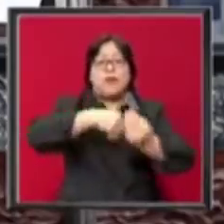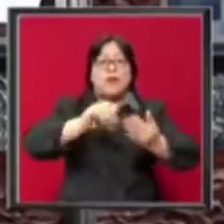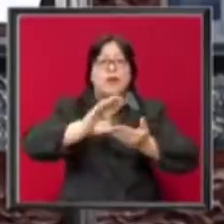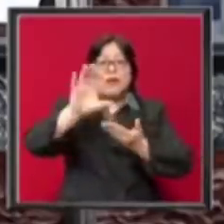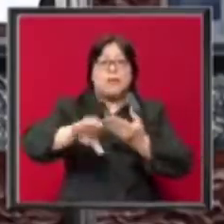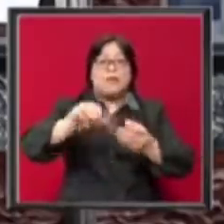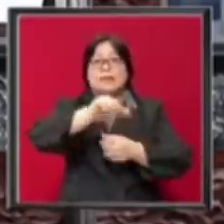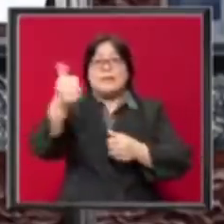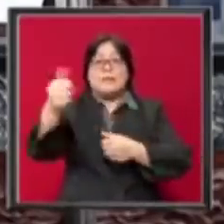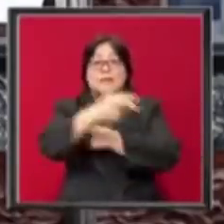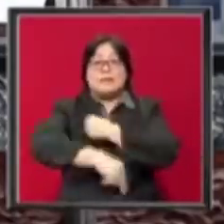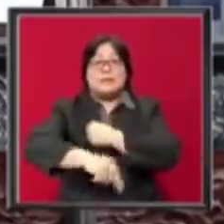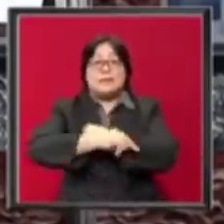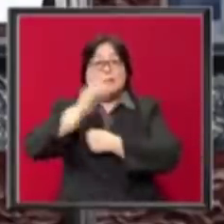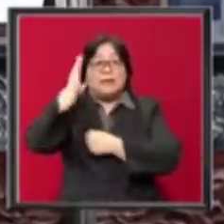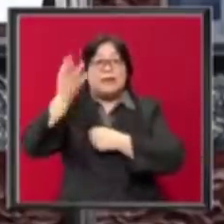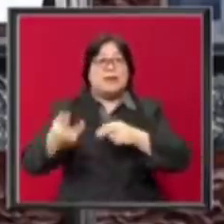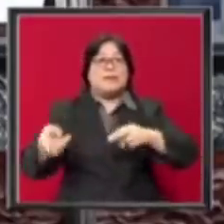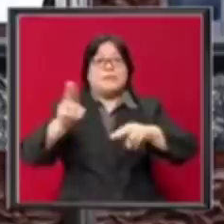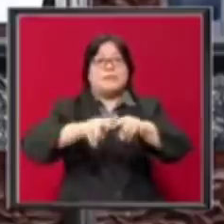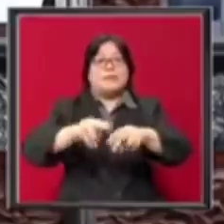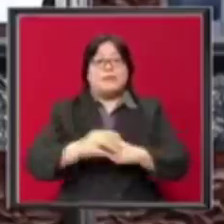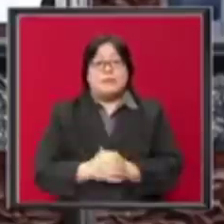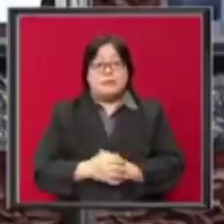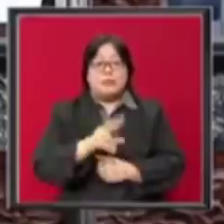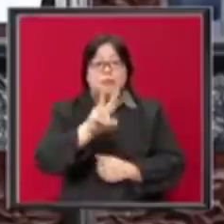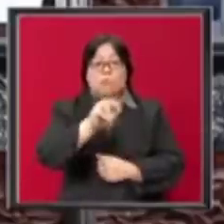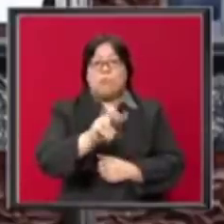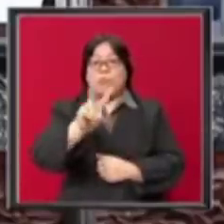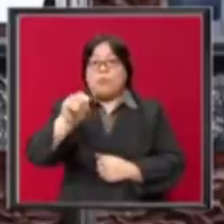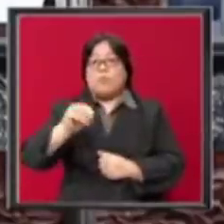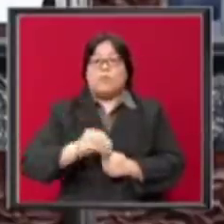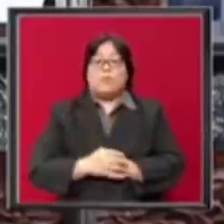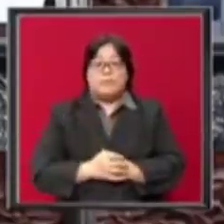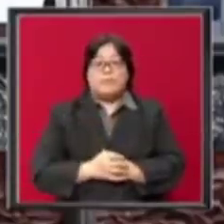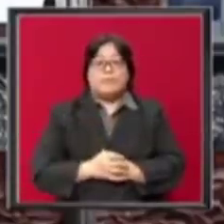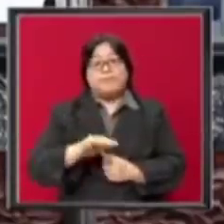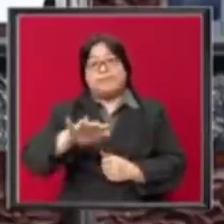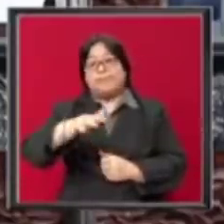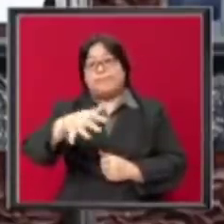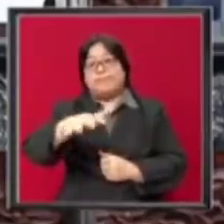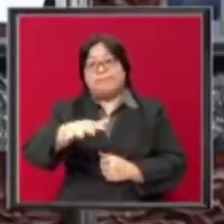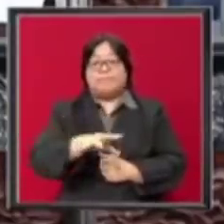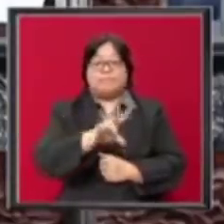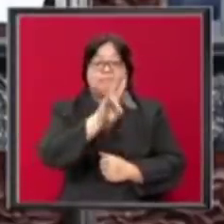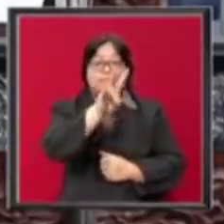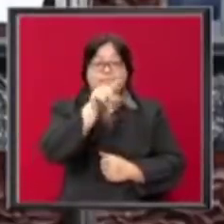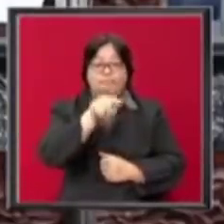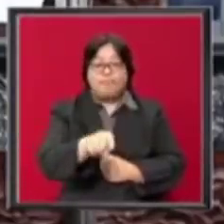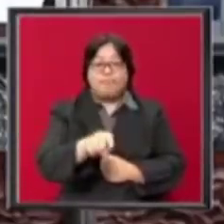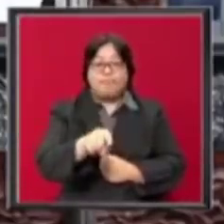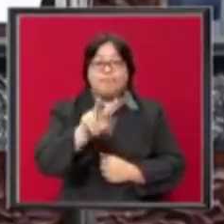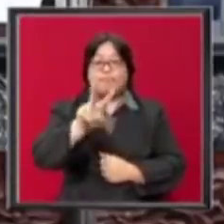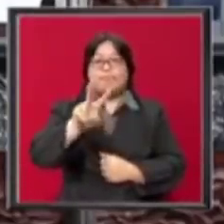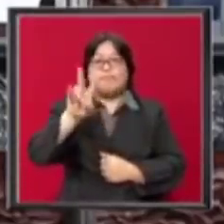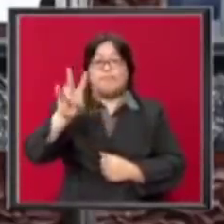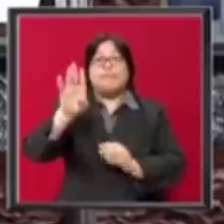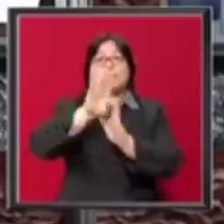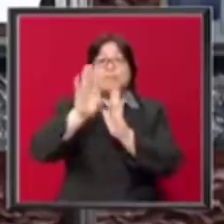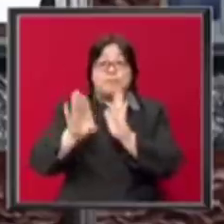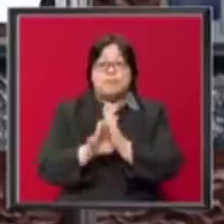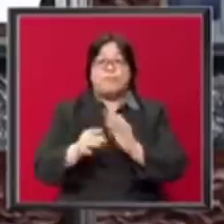dalam negeri yang lain akan meningkat. 2020, anggaran 7.27